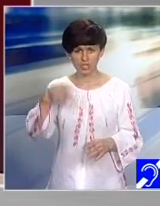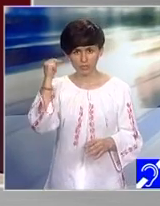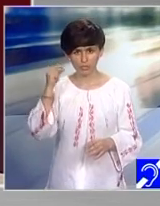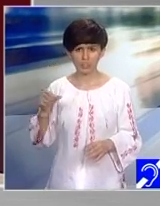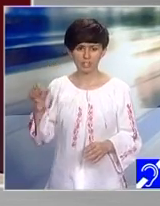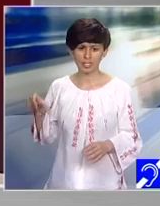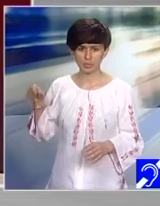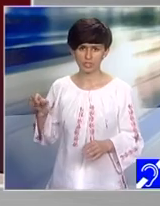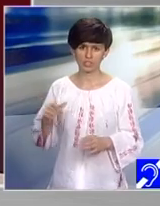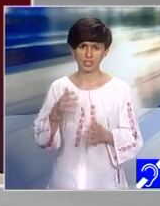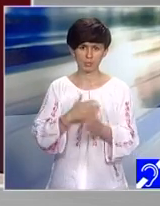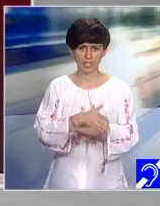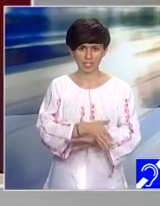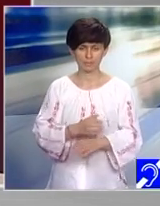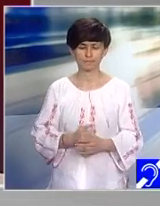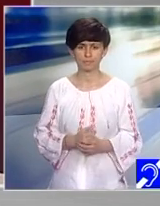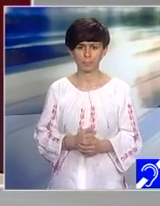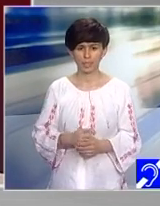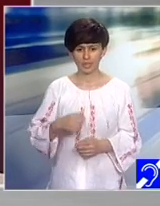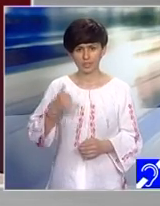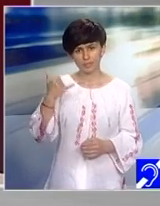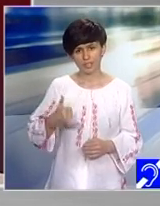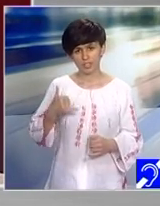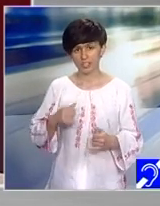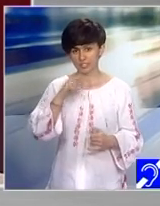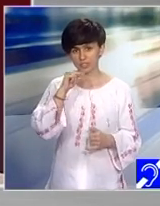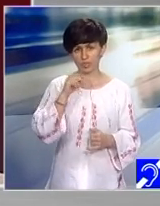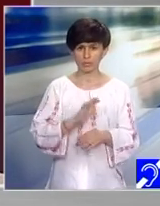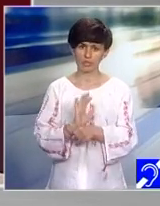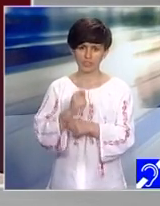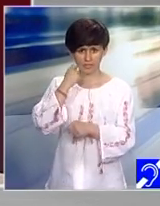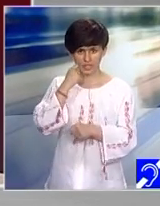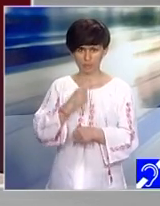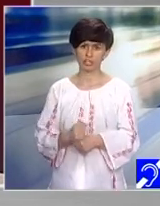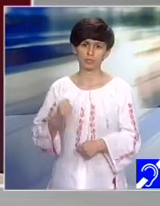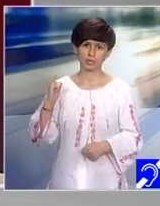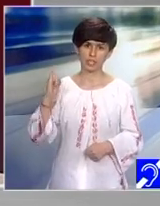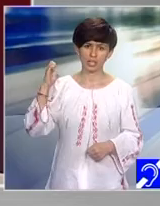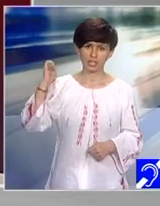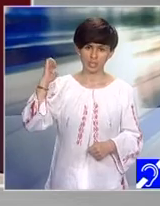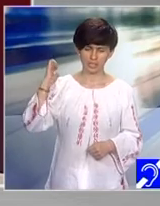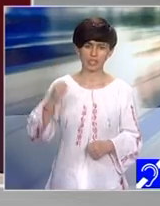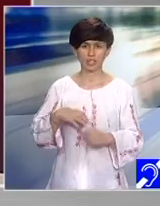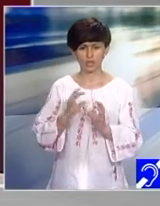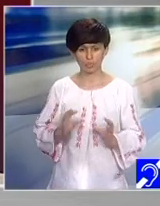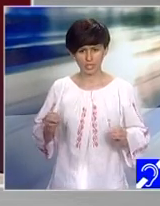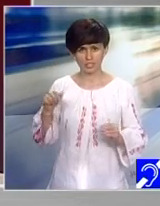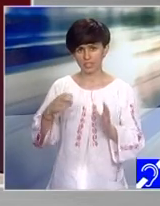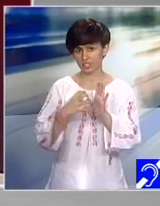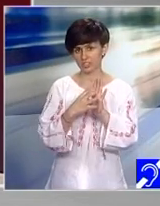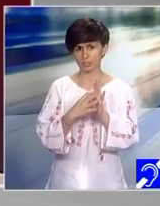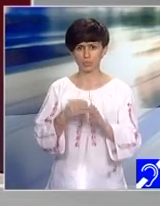autor. Și astăzi vorbim la TVR Cluj despre IA românească, acest simbol al identității